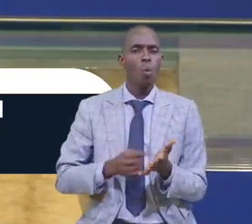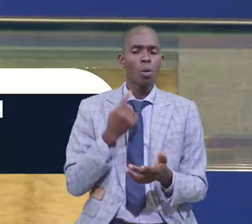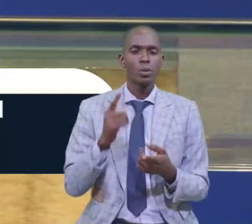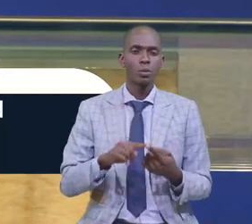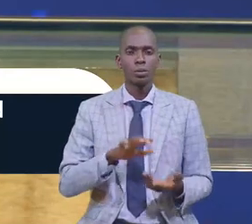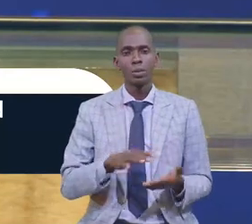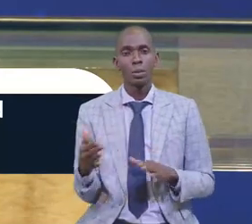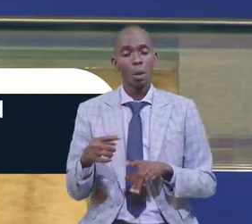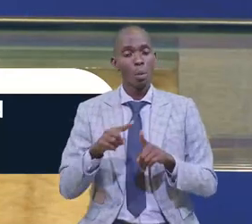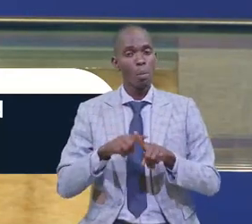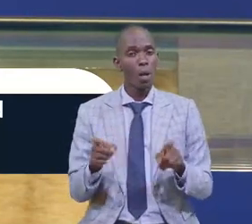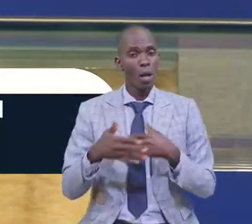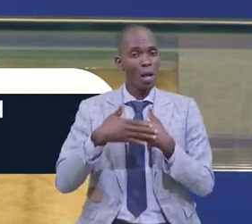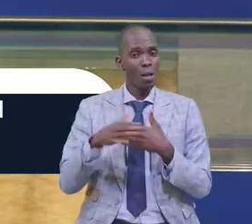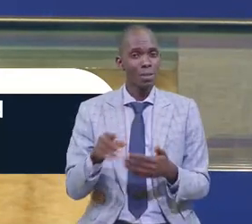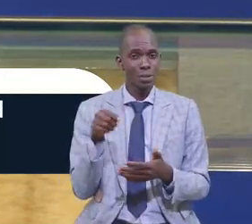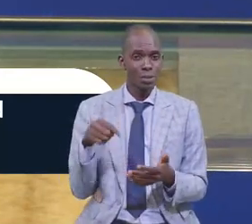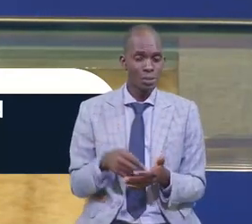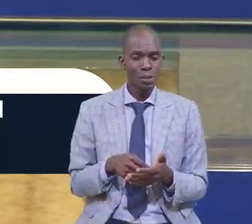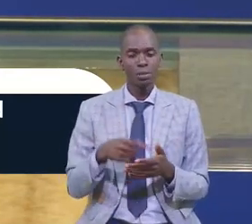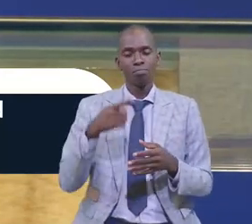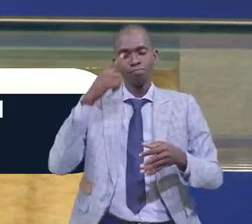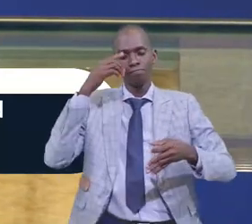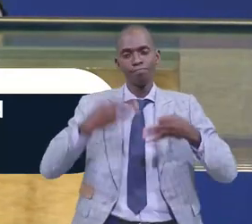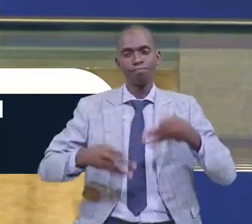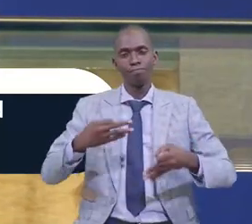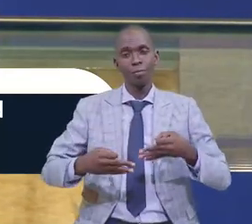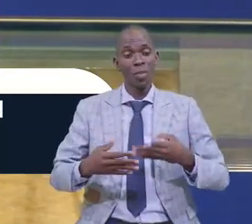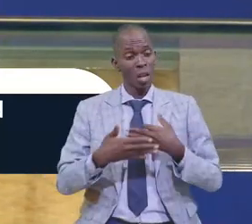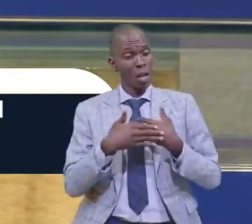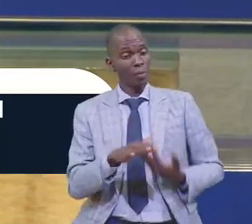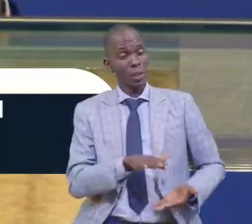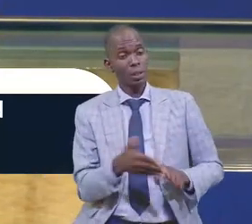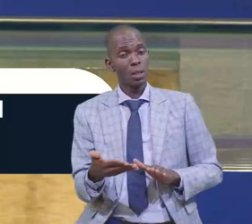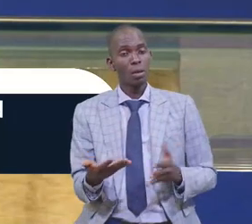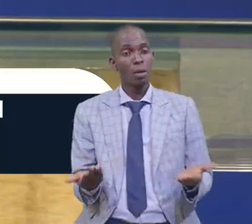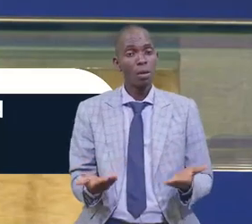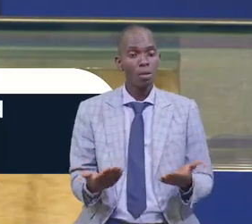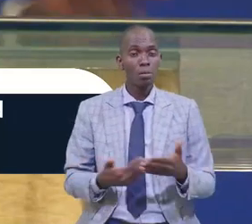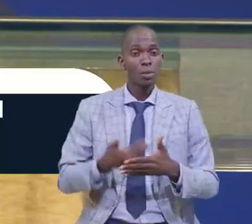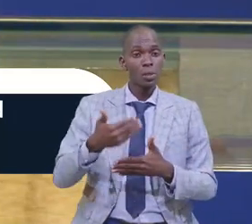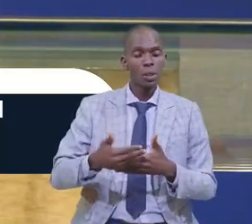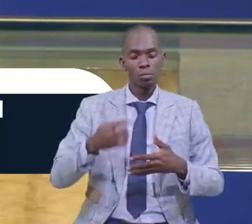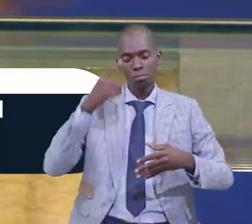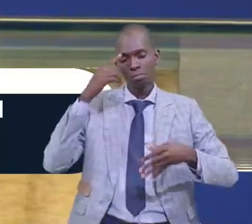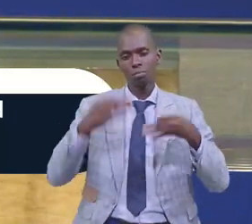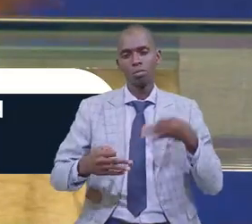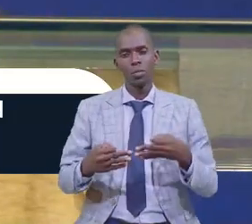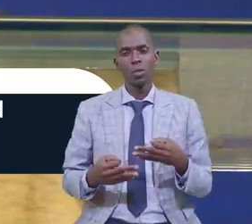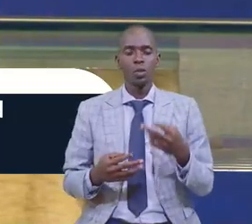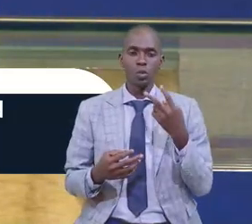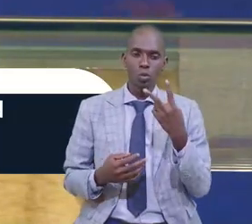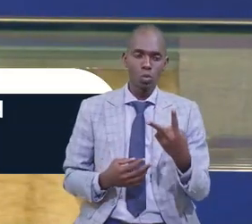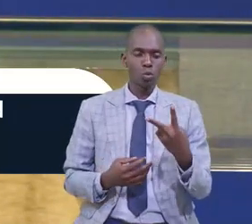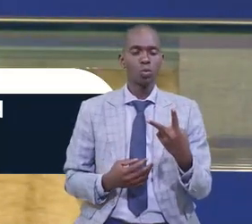hommes de mourir une seule fois, après quoi vient le jugement? Après quoi vient le jugement? Il y